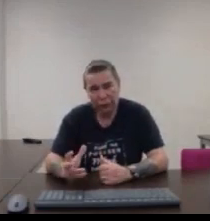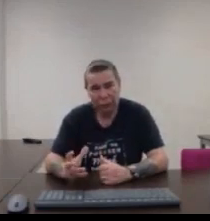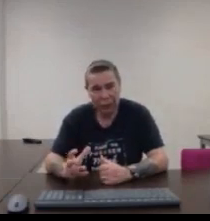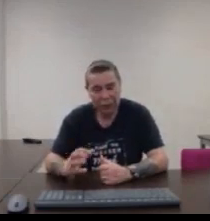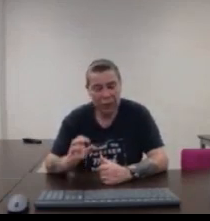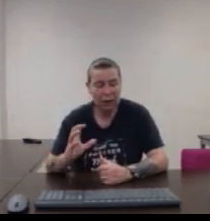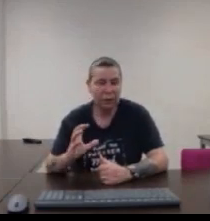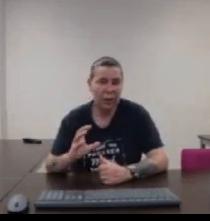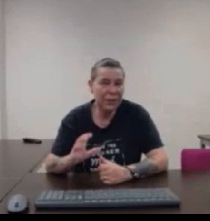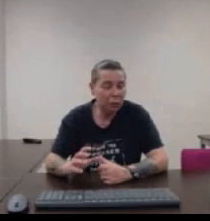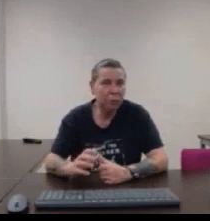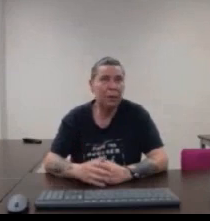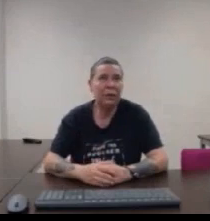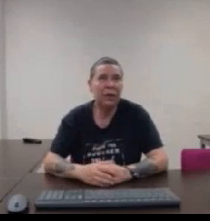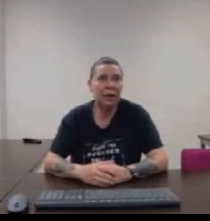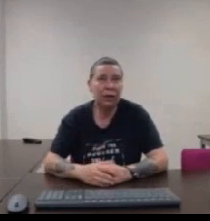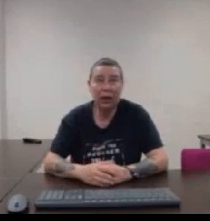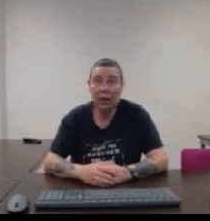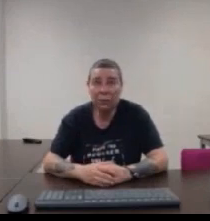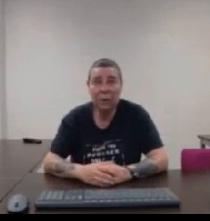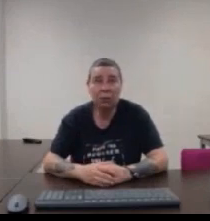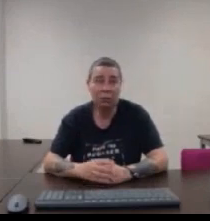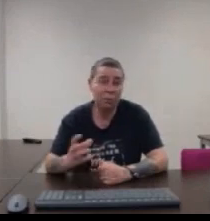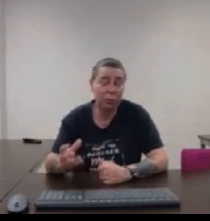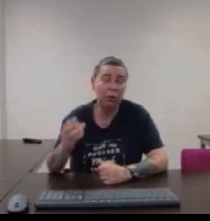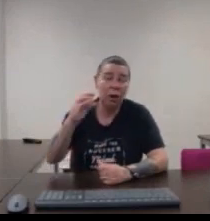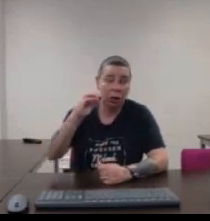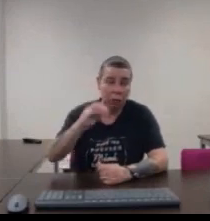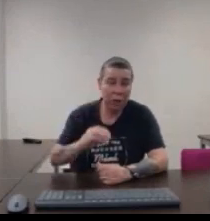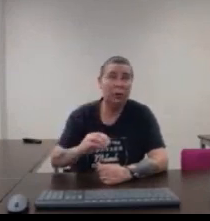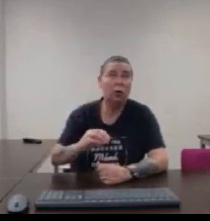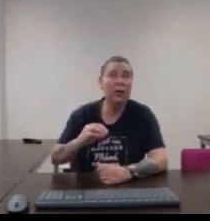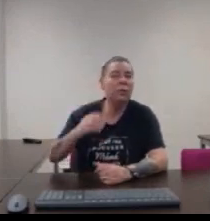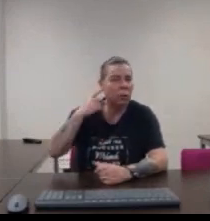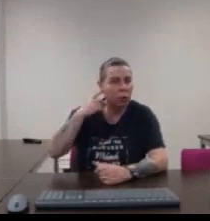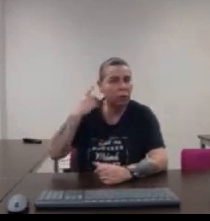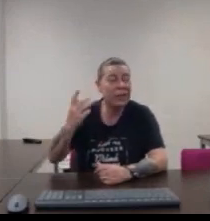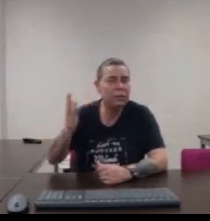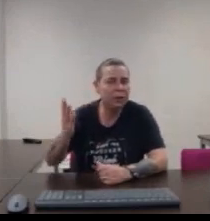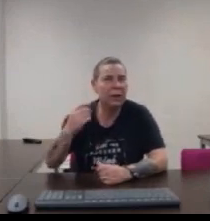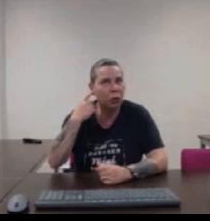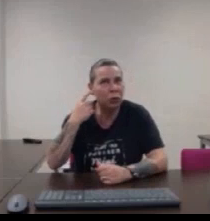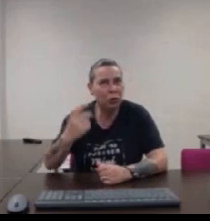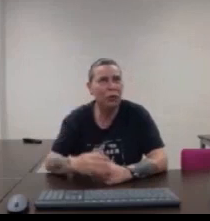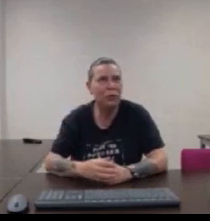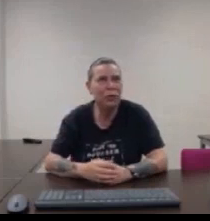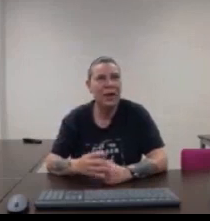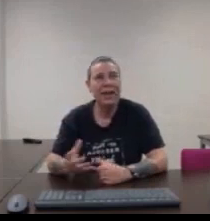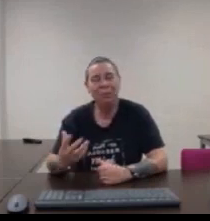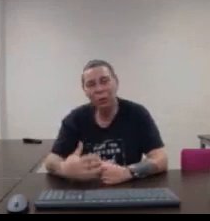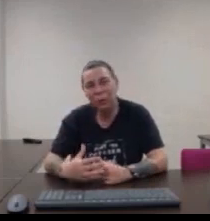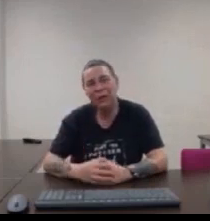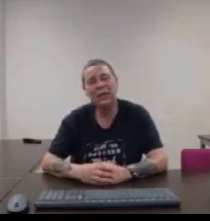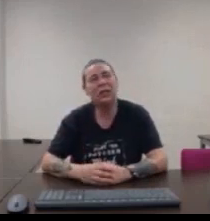on est dans un espace partagé, c'est évidemment de ne pas mettre la sonnerie à fond les ballons, mais plutôt de la mettre au minimum, audible évidemment de